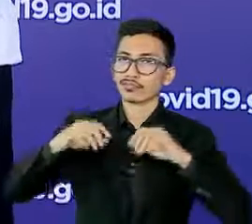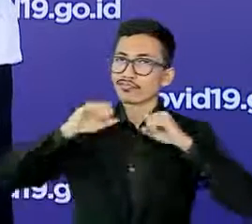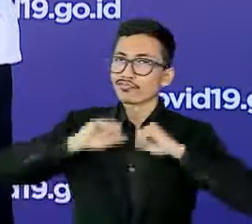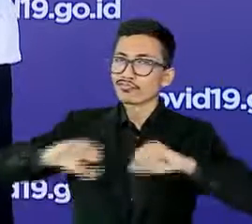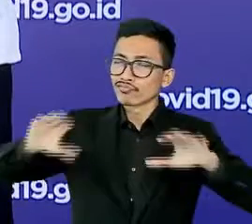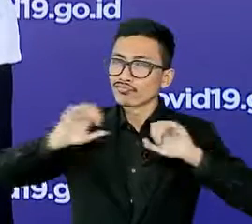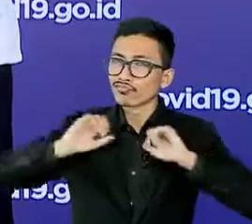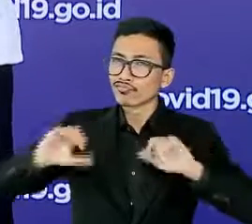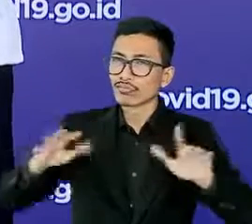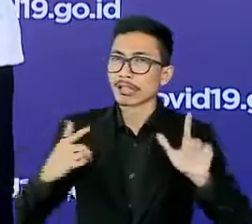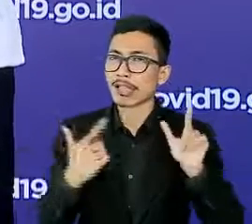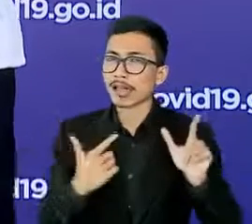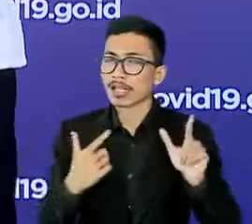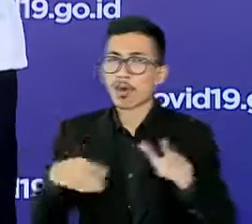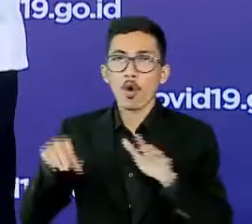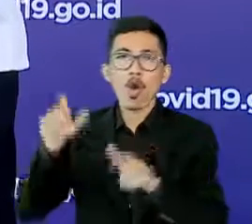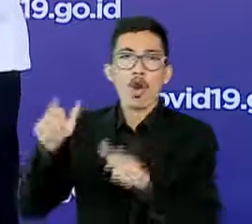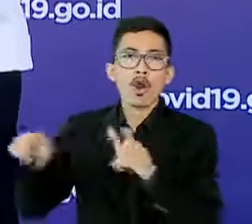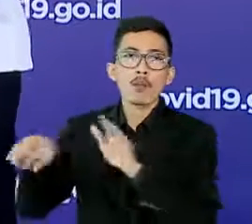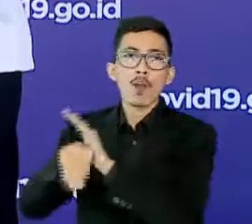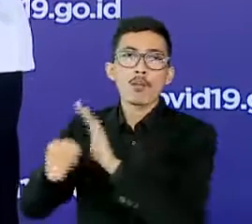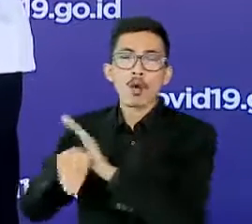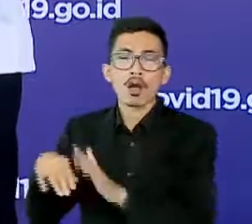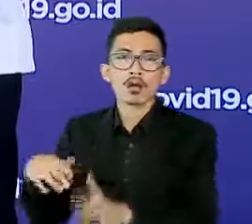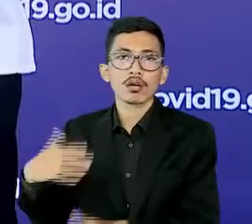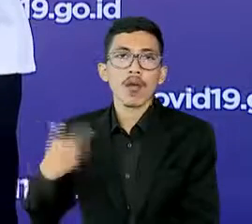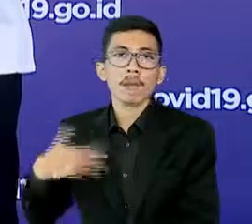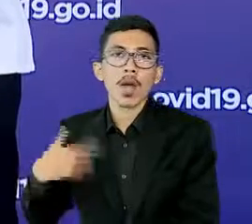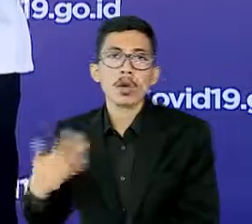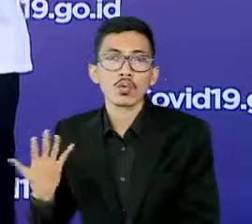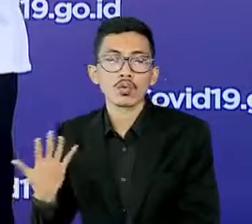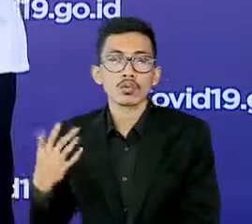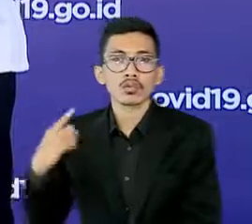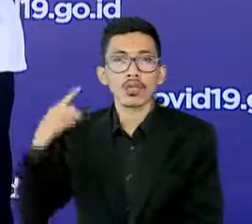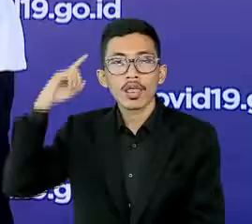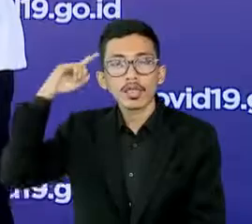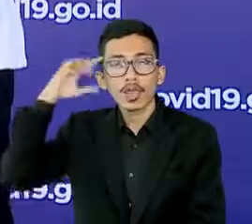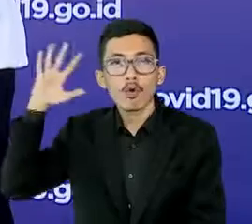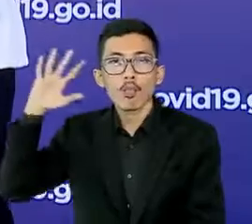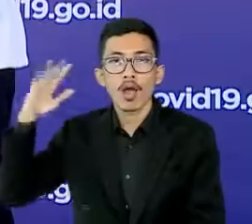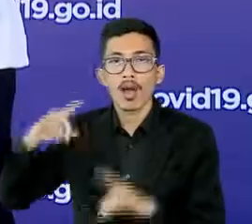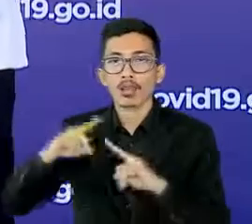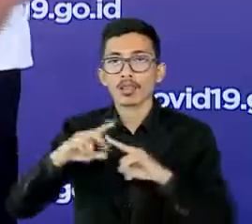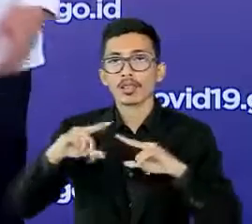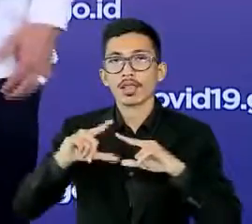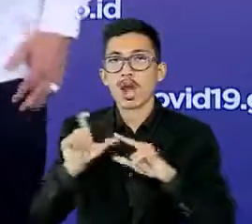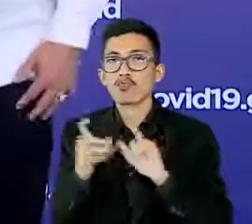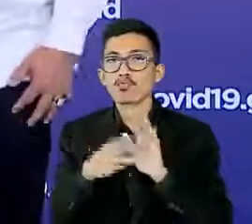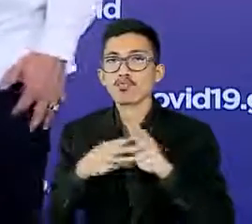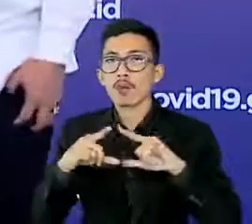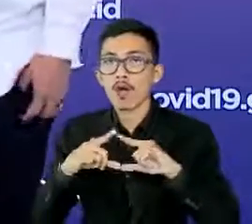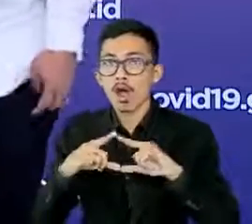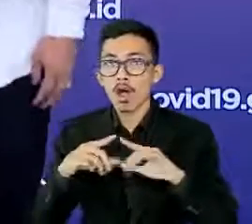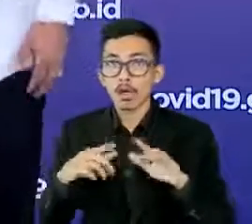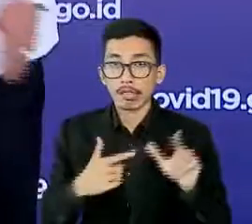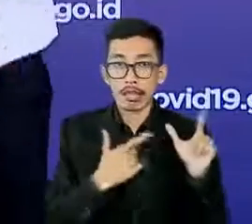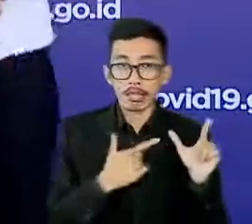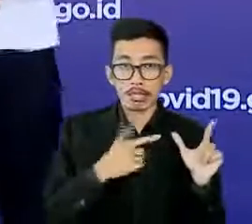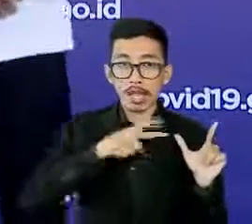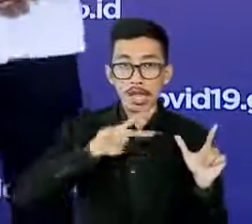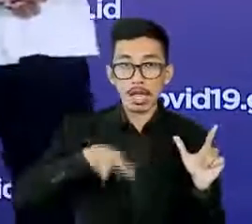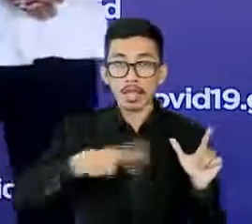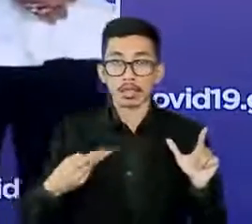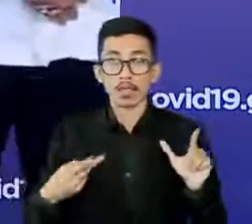TNI menyebabkan trauma Apakah thresher atau diganti dengan warga sipil Hai silahkan Pak